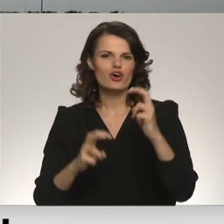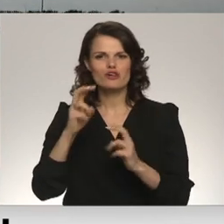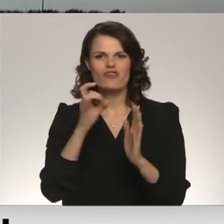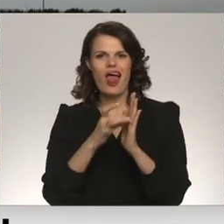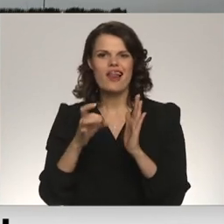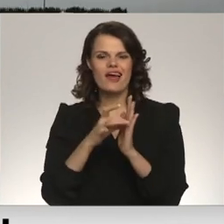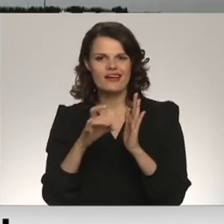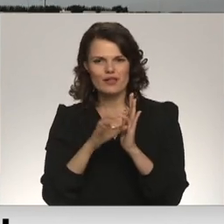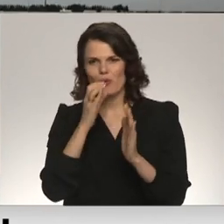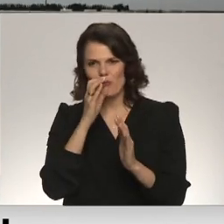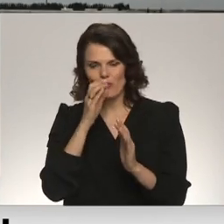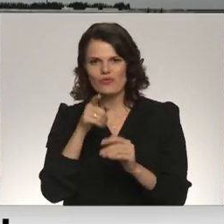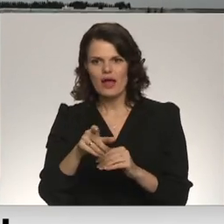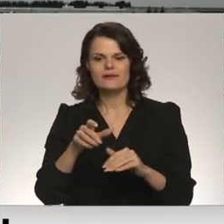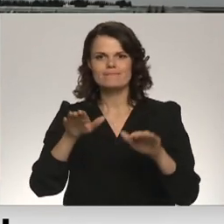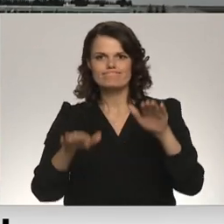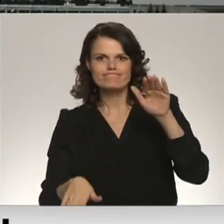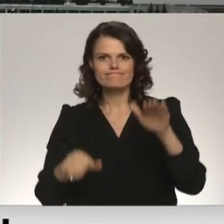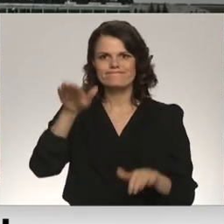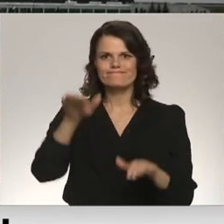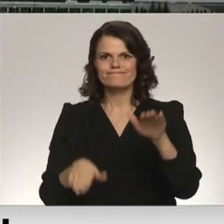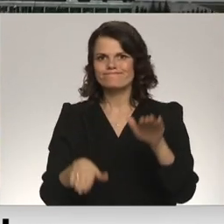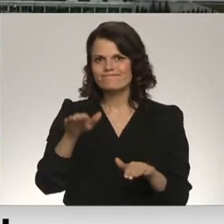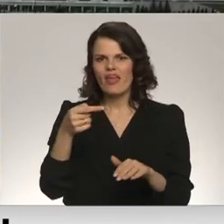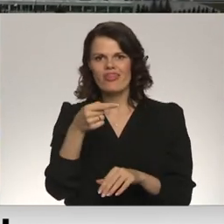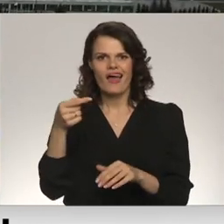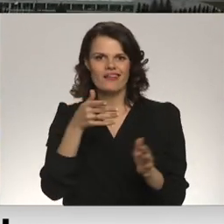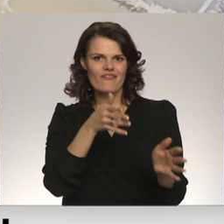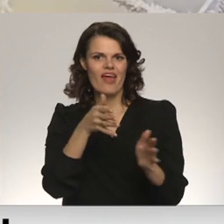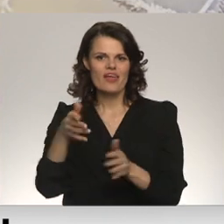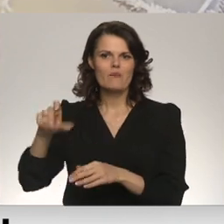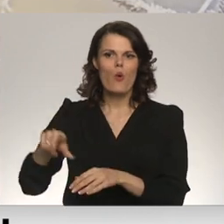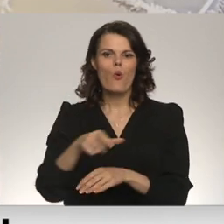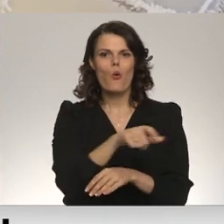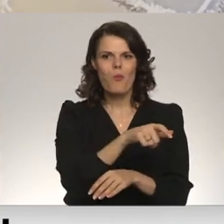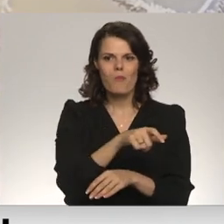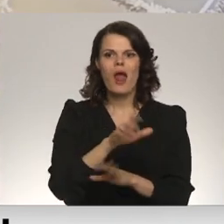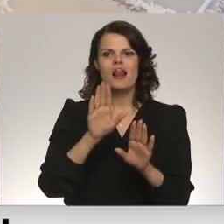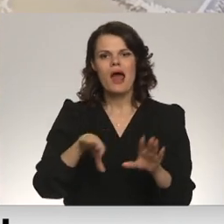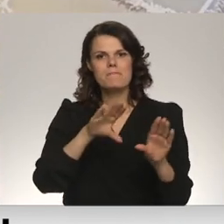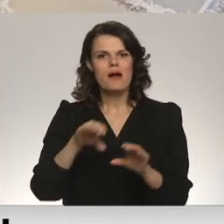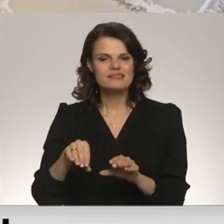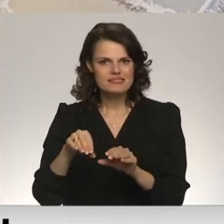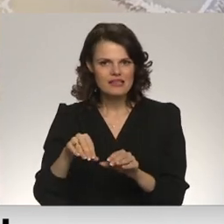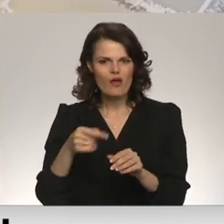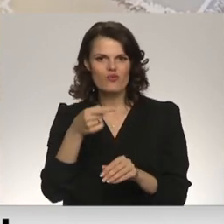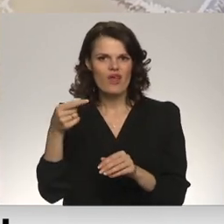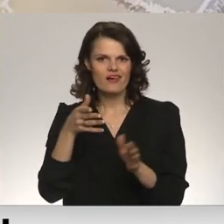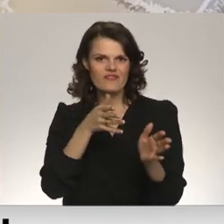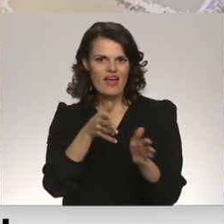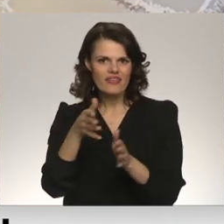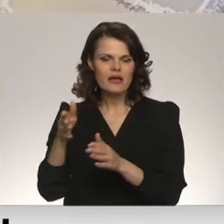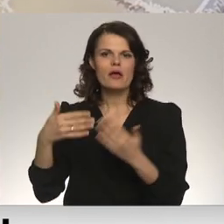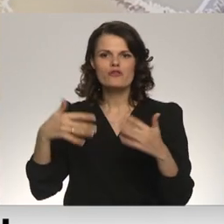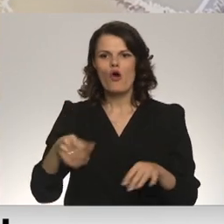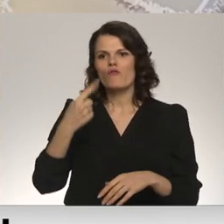blakus efektiem ir ūdens līmeņa svārstības, kas negatīvi ietekmē upes vidi. Lai to mazinātu, jau 11. Gadu tiek